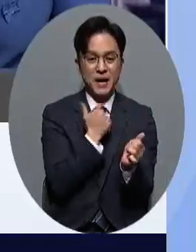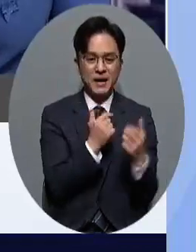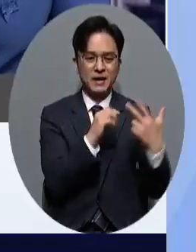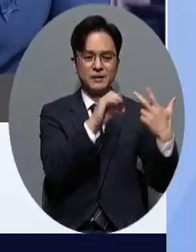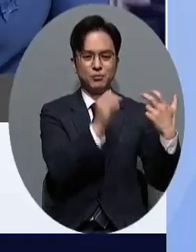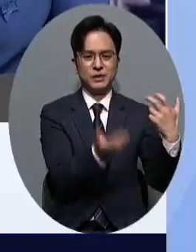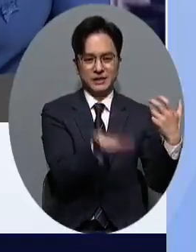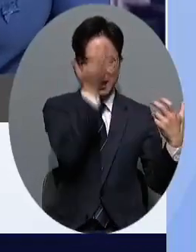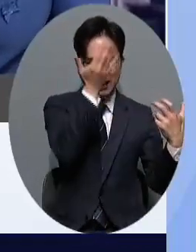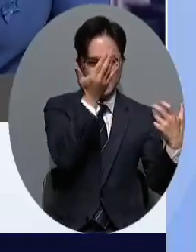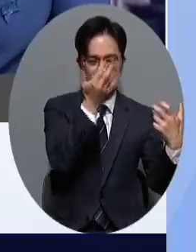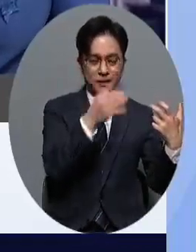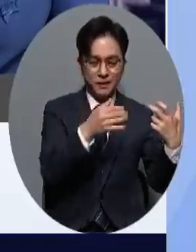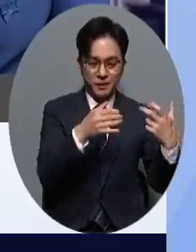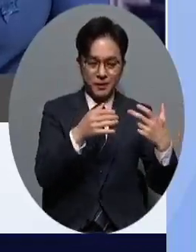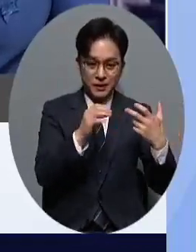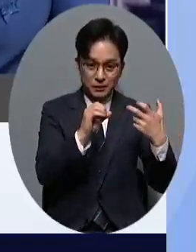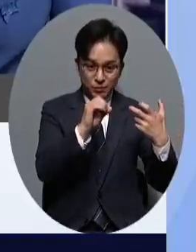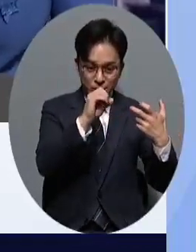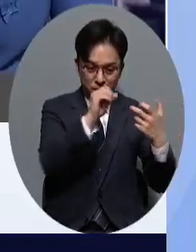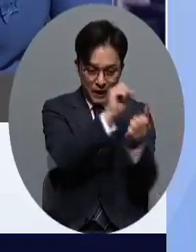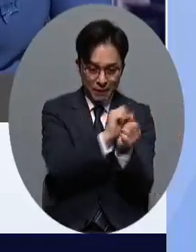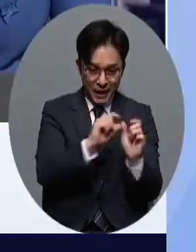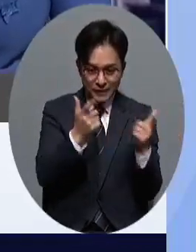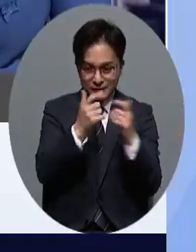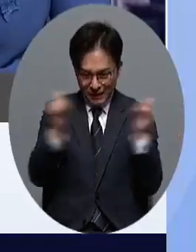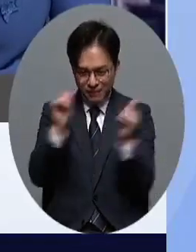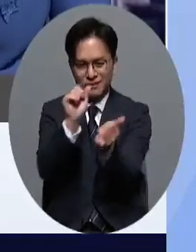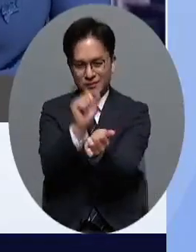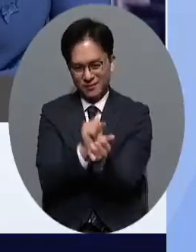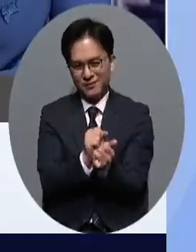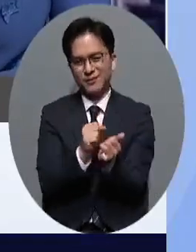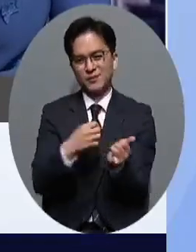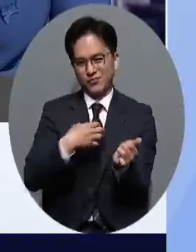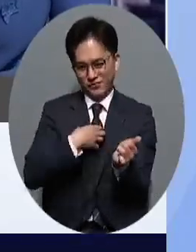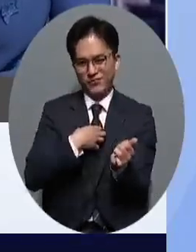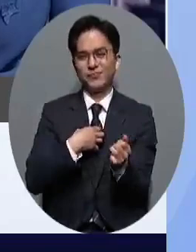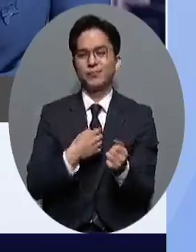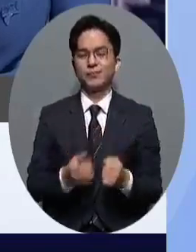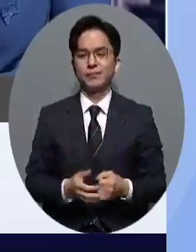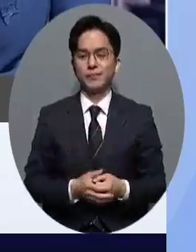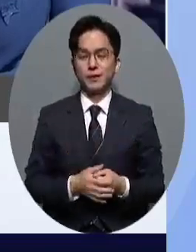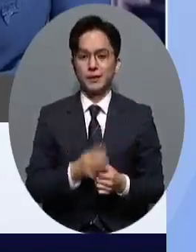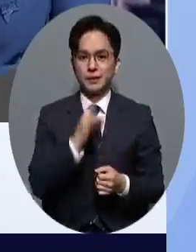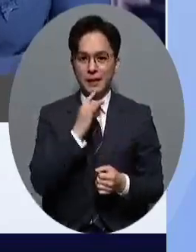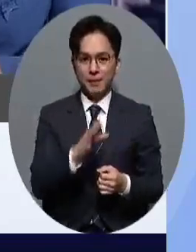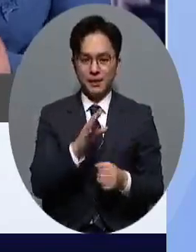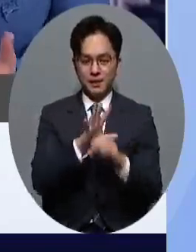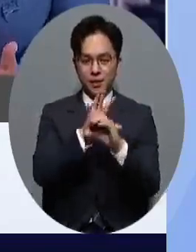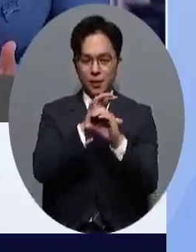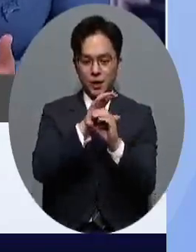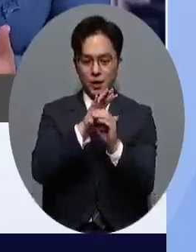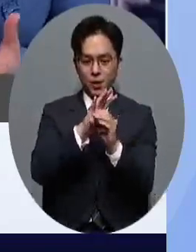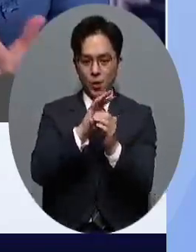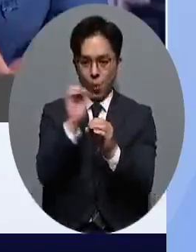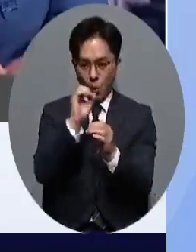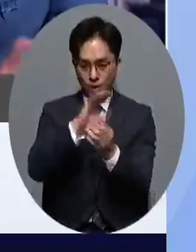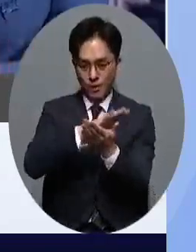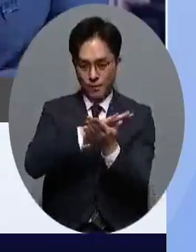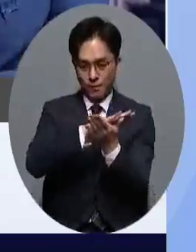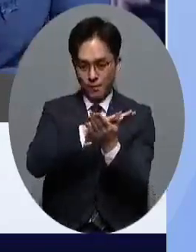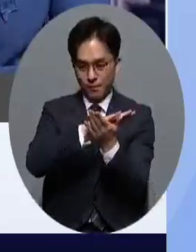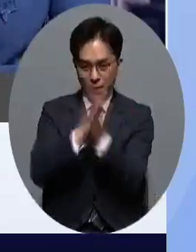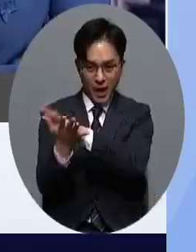있습니다. 다만 만일에 오미크론 하이 변이가 계속 유행한다면 걱정하듯이 대유행은 오지 않을 것이고 하지만 일부에서